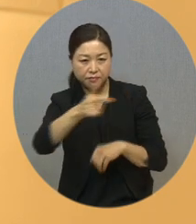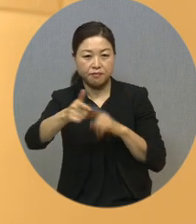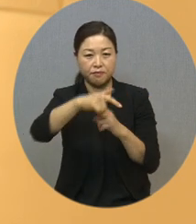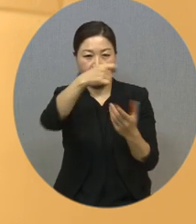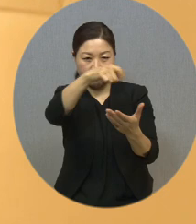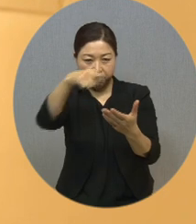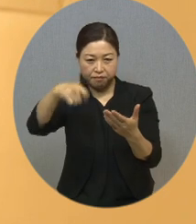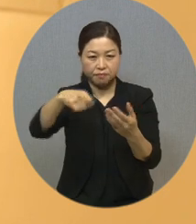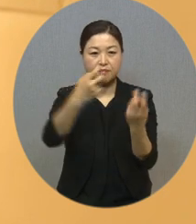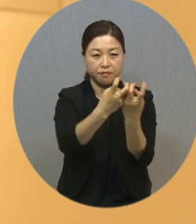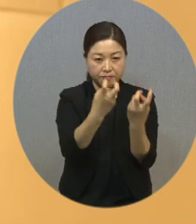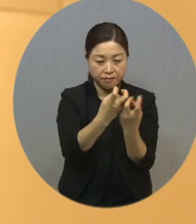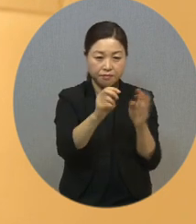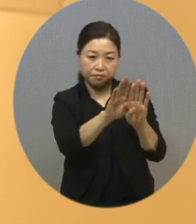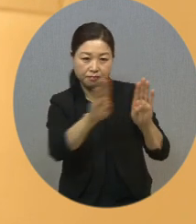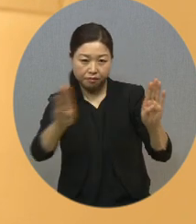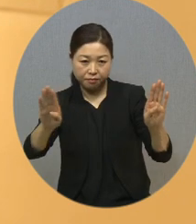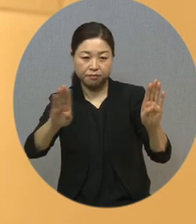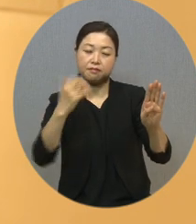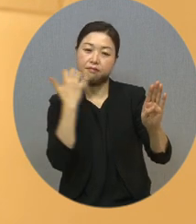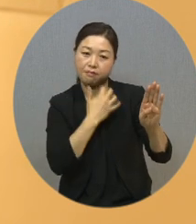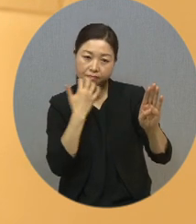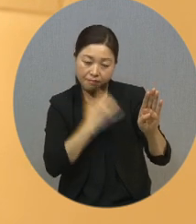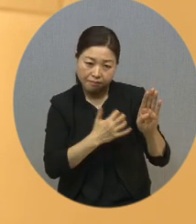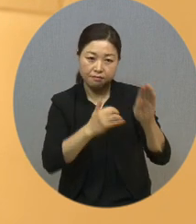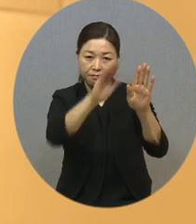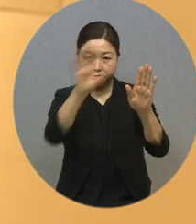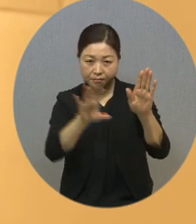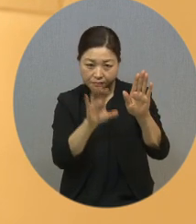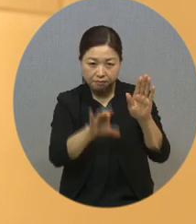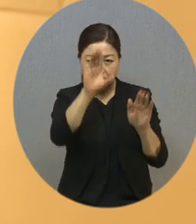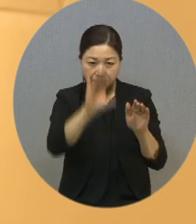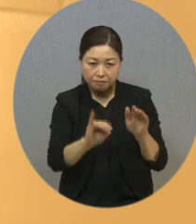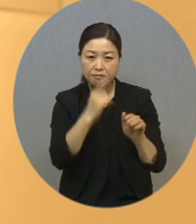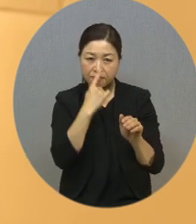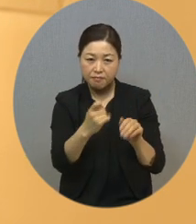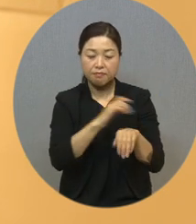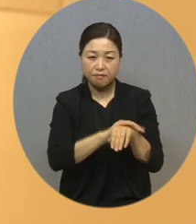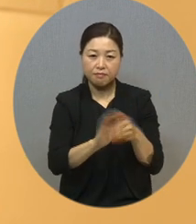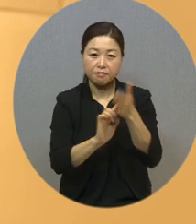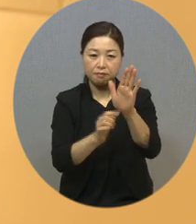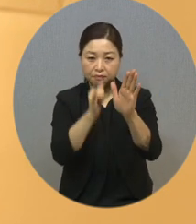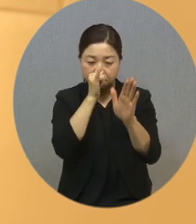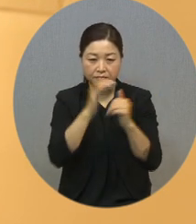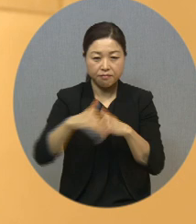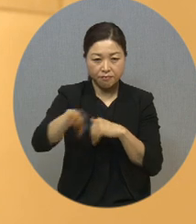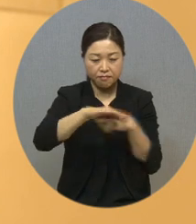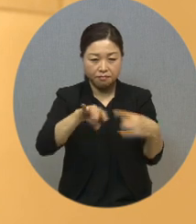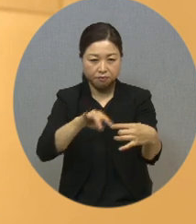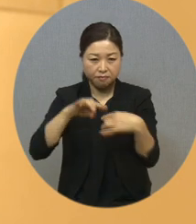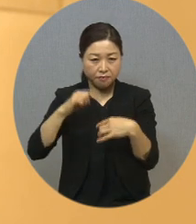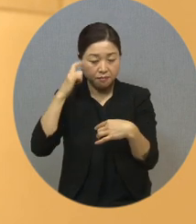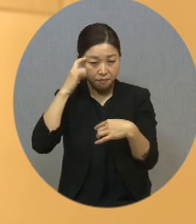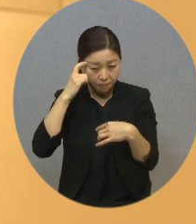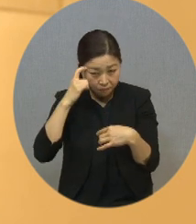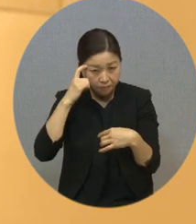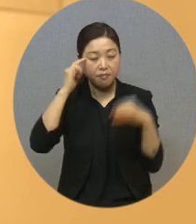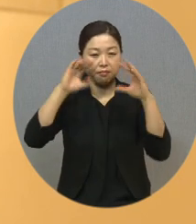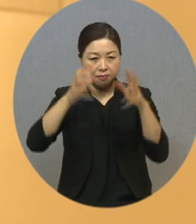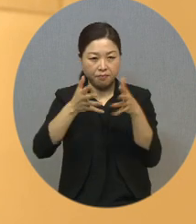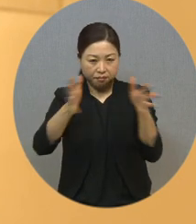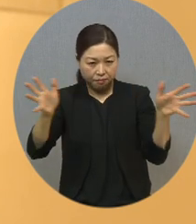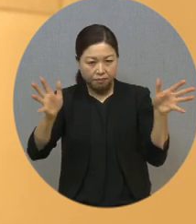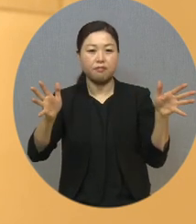면과 색채가 공간여백과 조화를 이루는 신비를 보여주며 우리의 지각세계를 더 넓은 세상으로